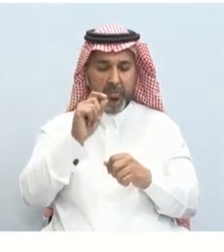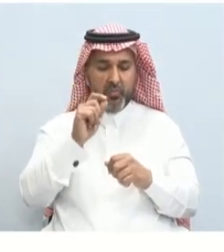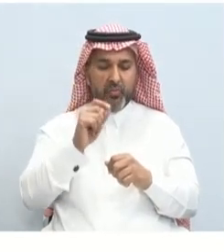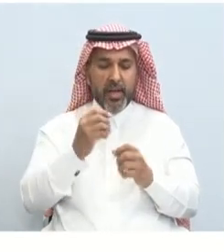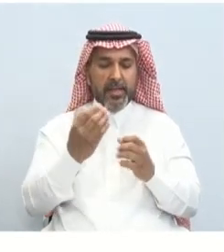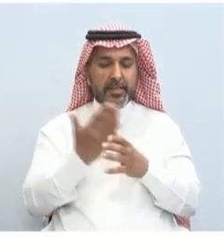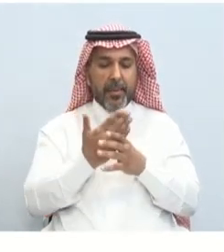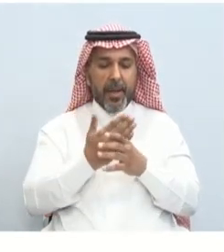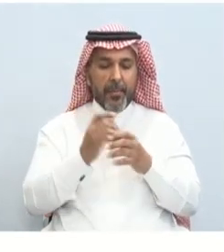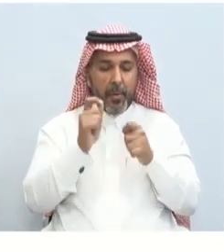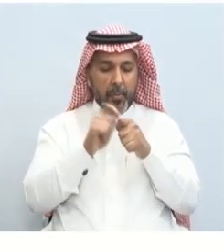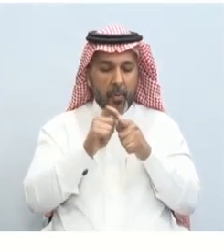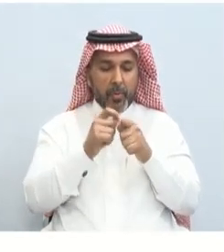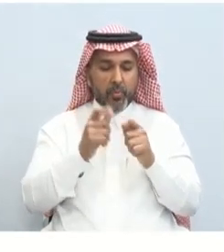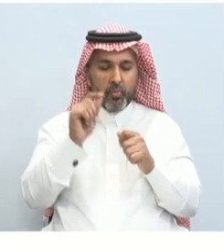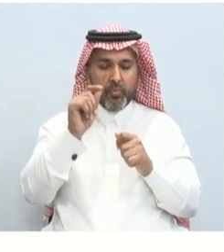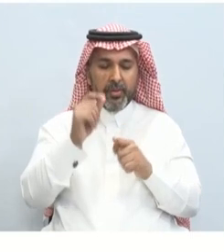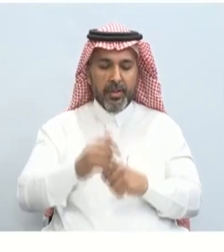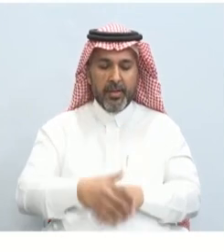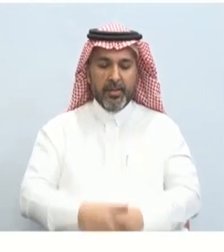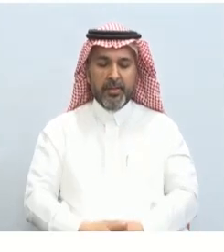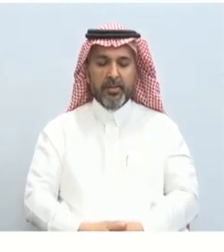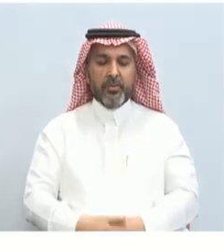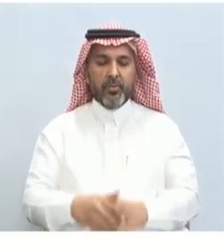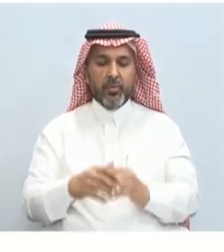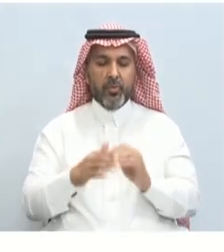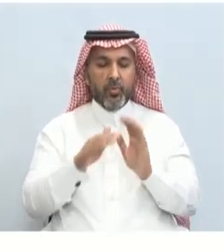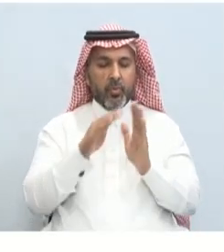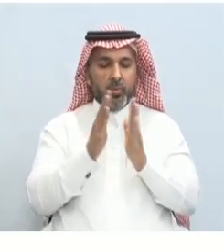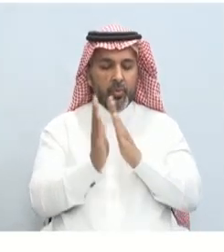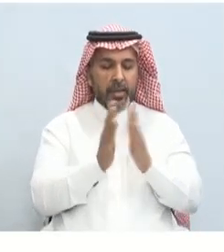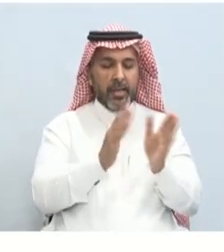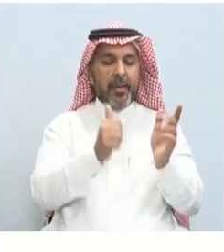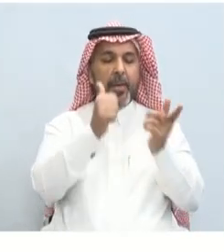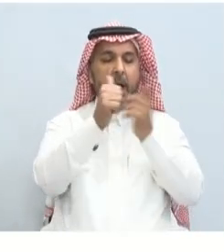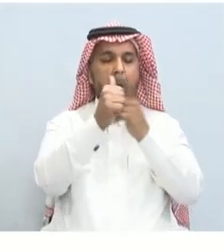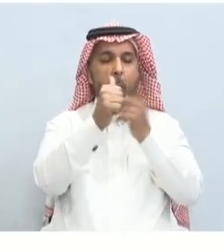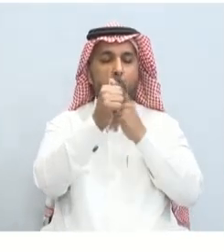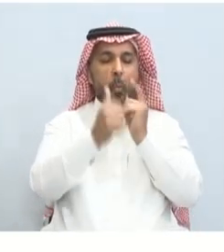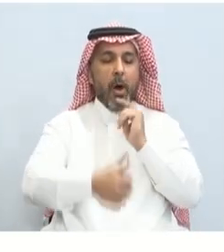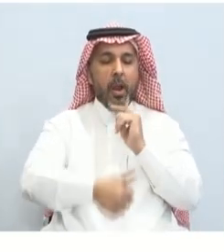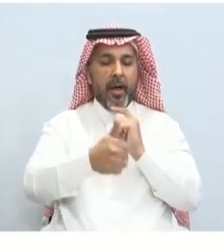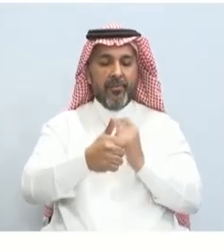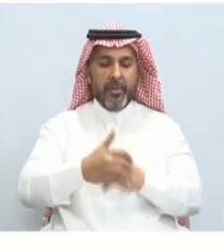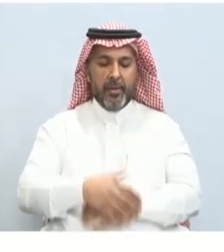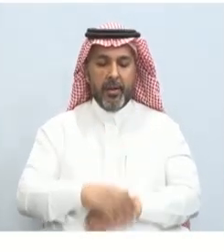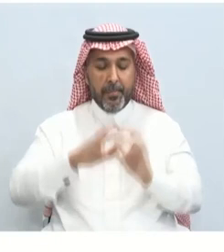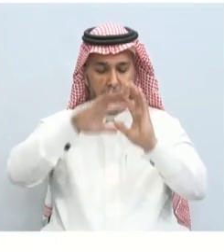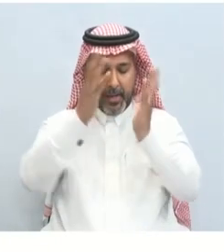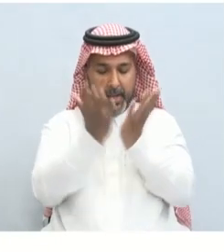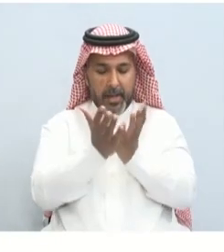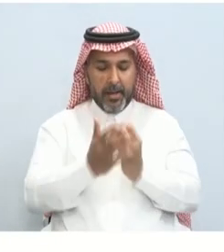اذا تعتبر شركه ارامكو الاولى على مستوى العالم في تطوير الات ضخ البترول وتكريره